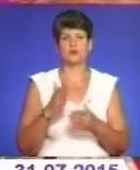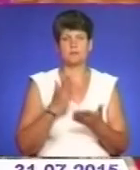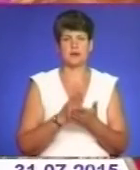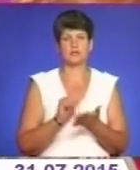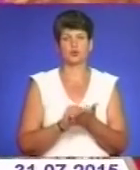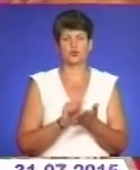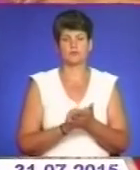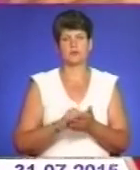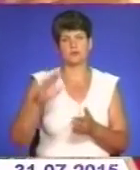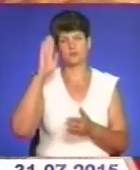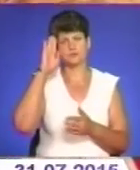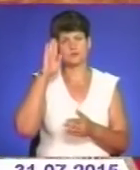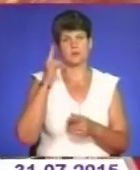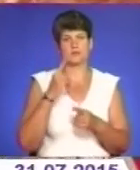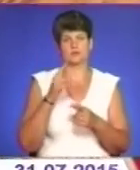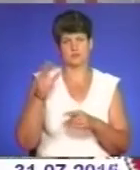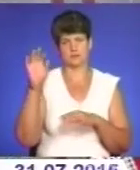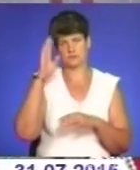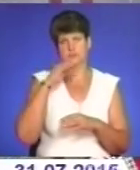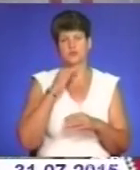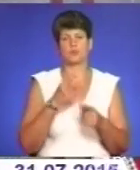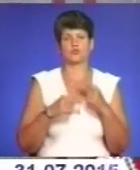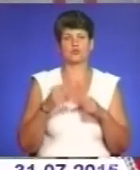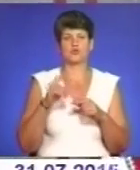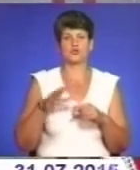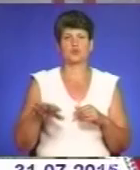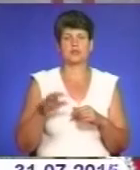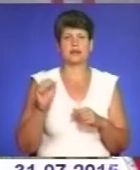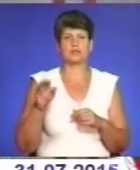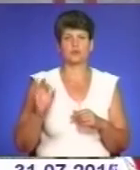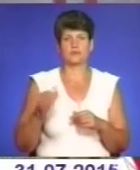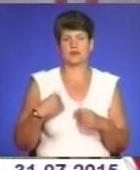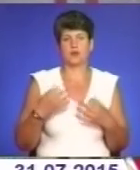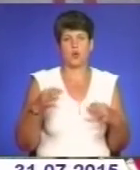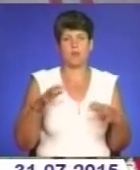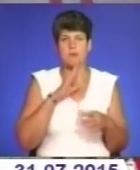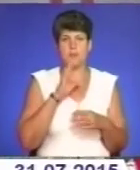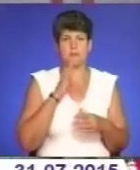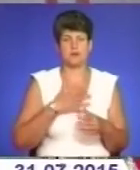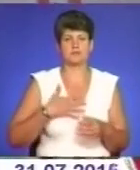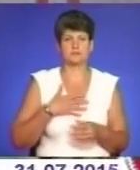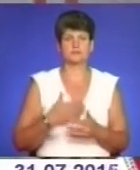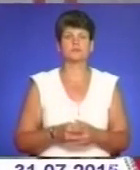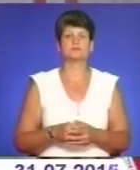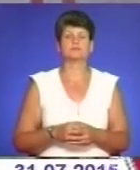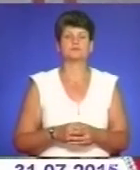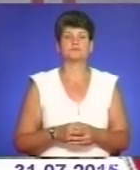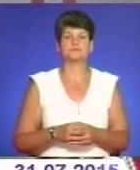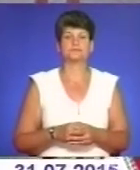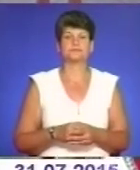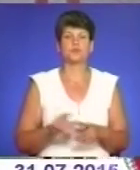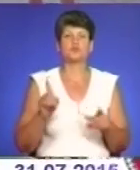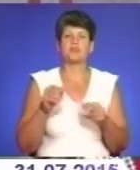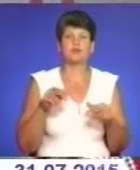щойно повернувся із зони АТО. Звичайно, як і люба мама, хвилююся. Які даєте настанови? Ви нікуди не